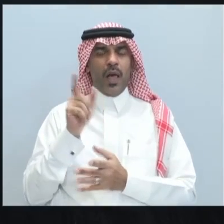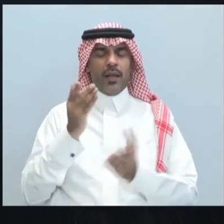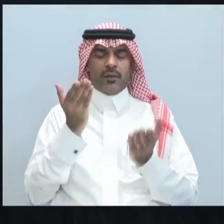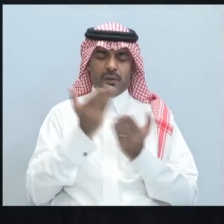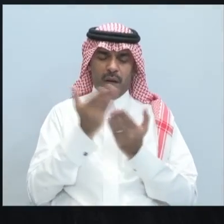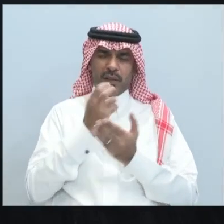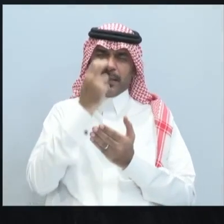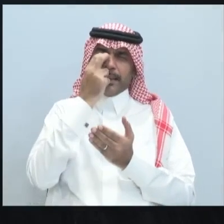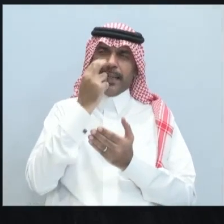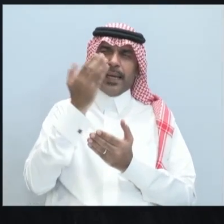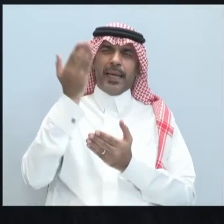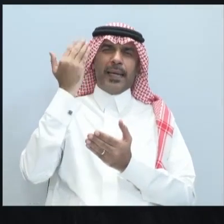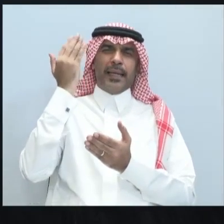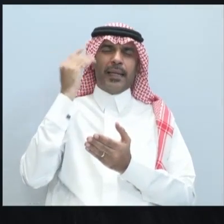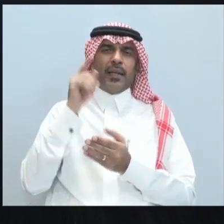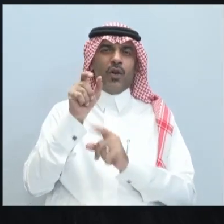المؤرخ